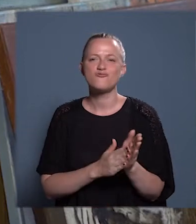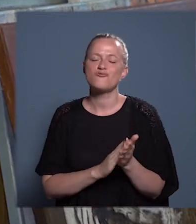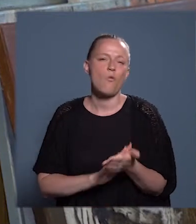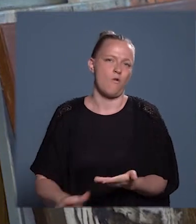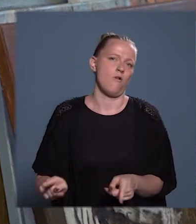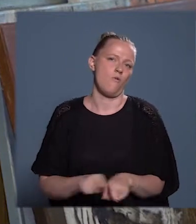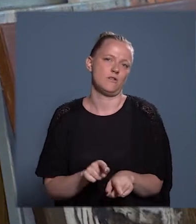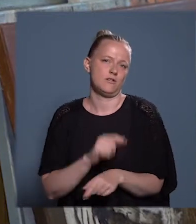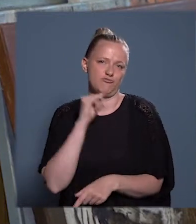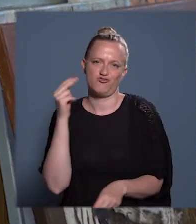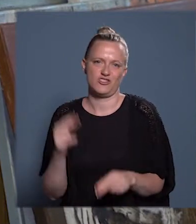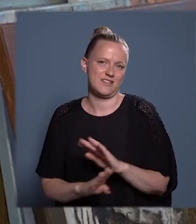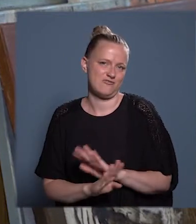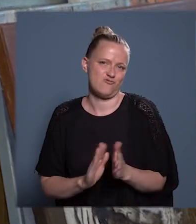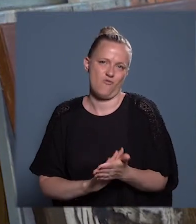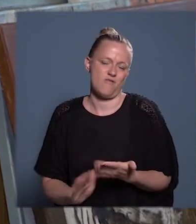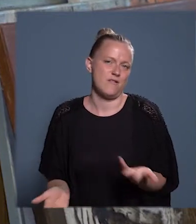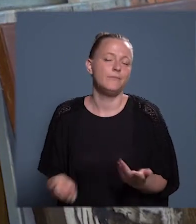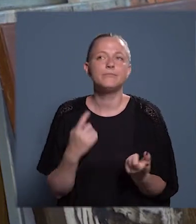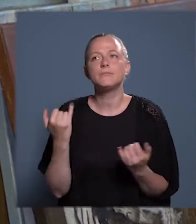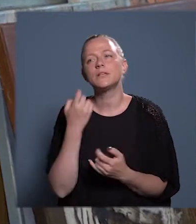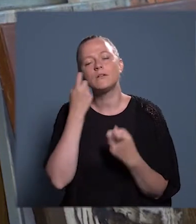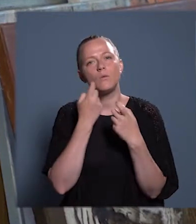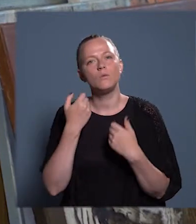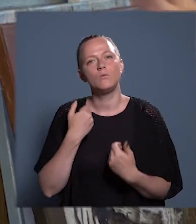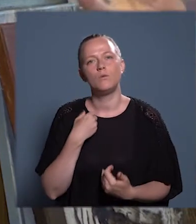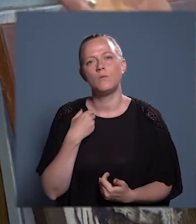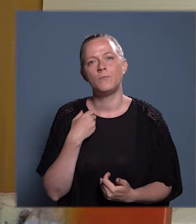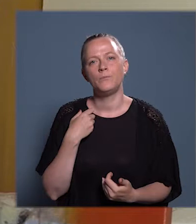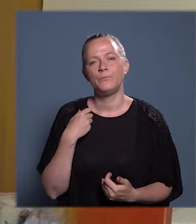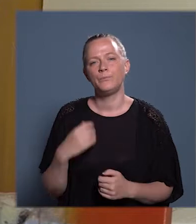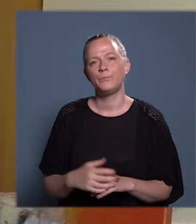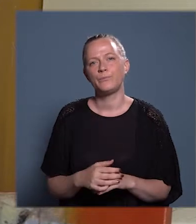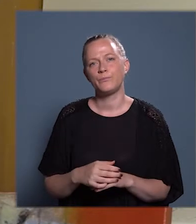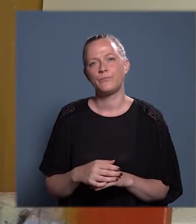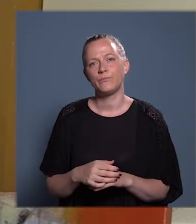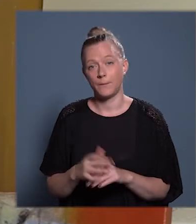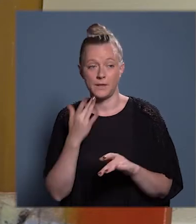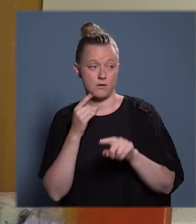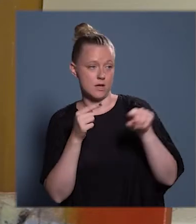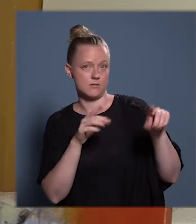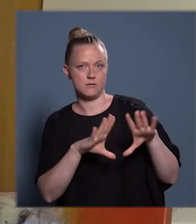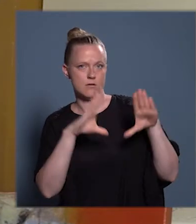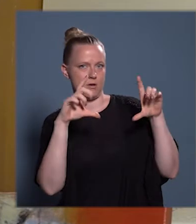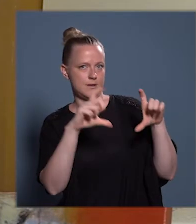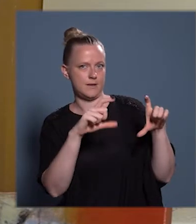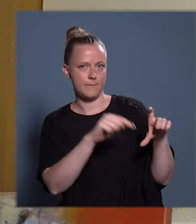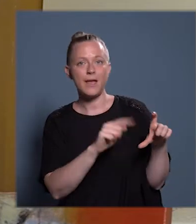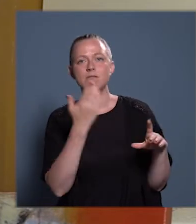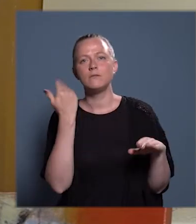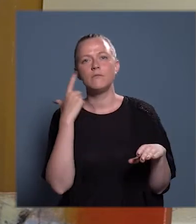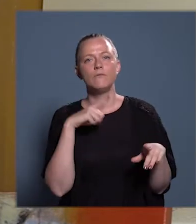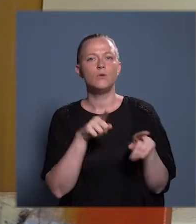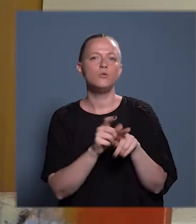mert mindig úgy gondolom, hogy például ez is, ez a nagy kép, ez tavaly volt